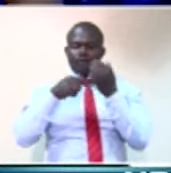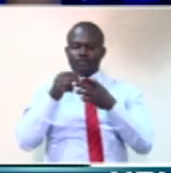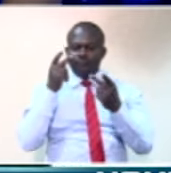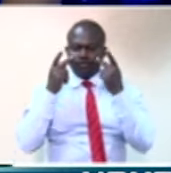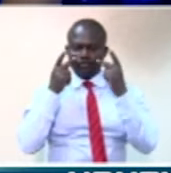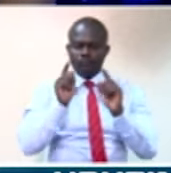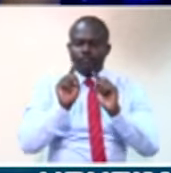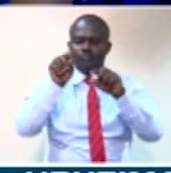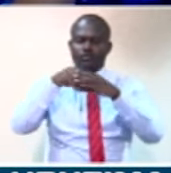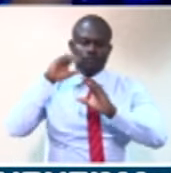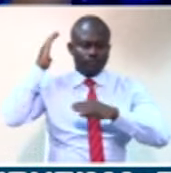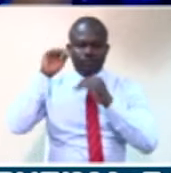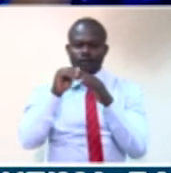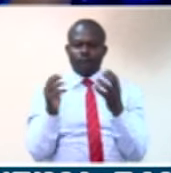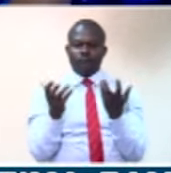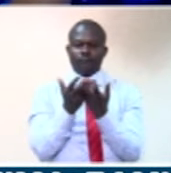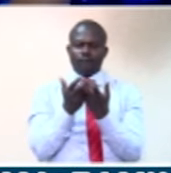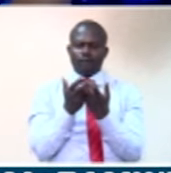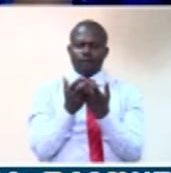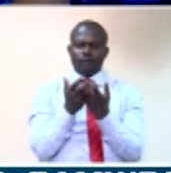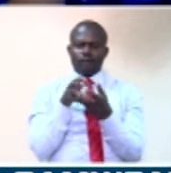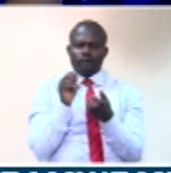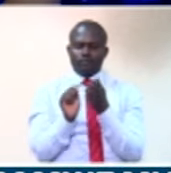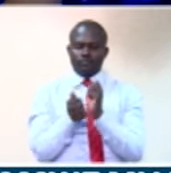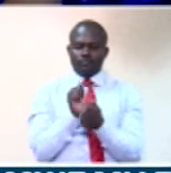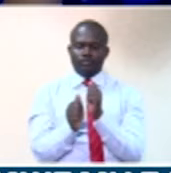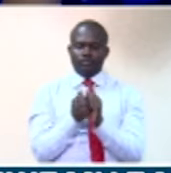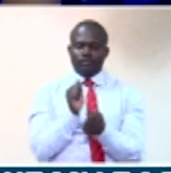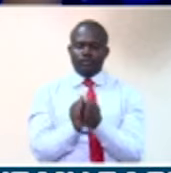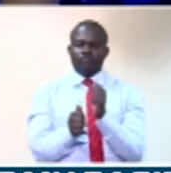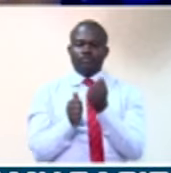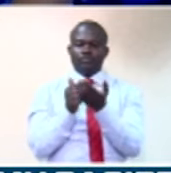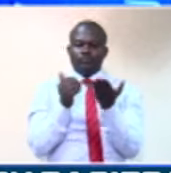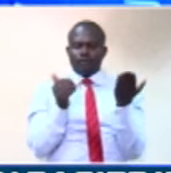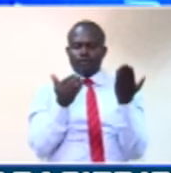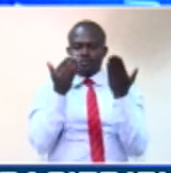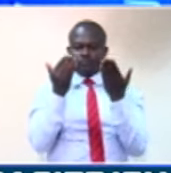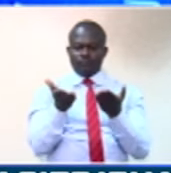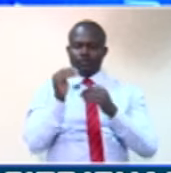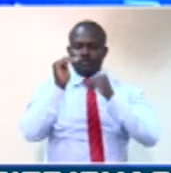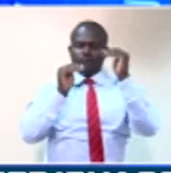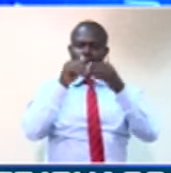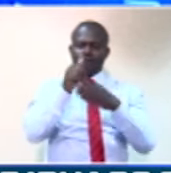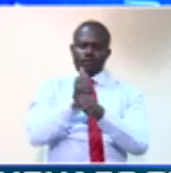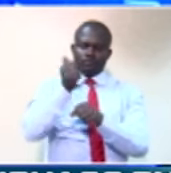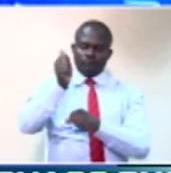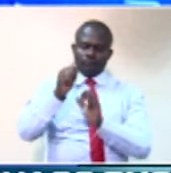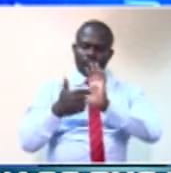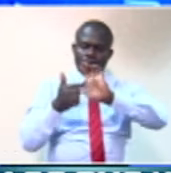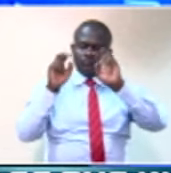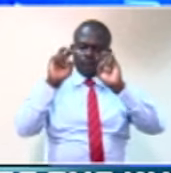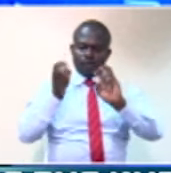Reka twerekeze mu makuru ajyanye na sport. Na siporo, aho urwego rw'abikorera rugaragaza